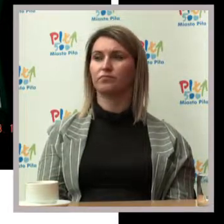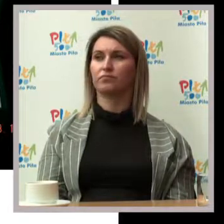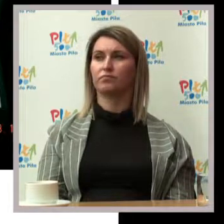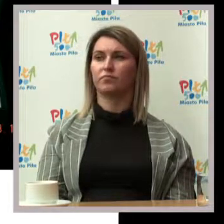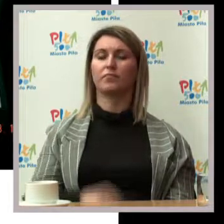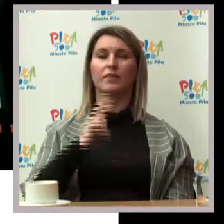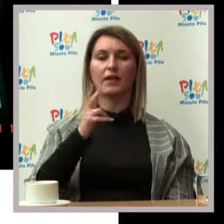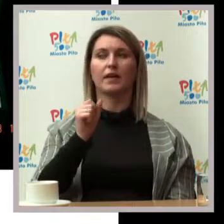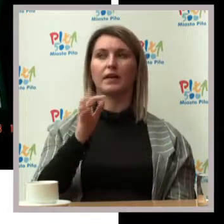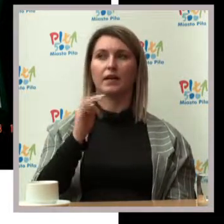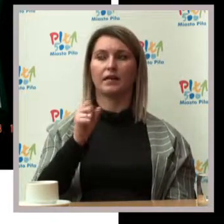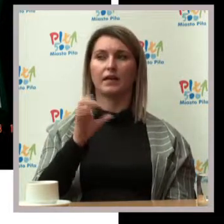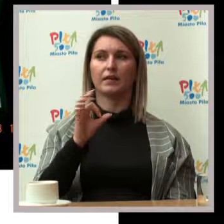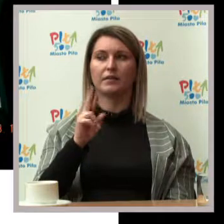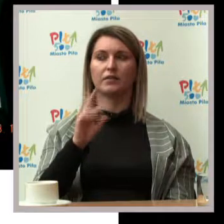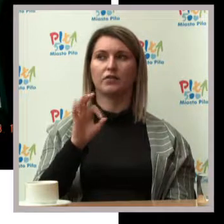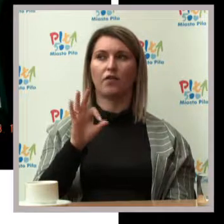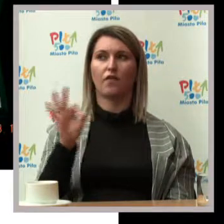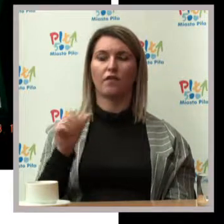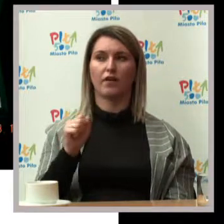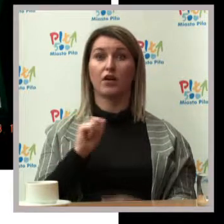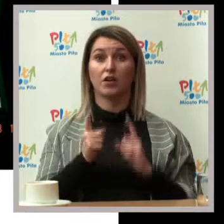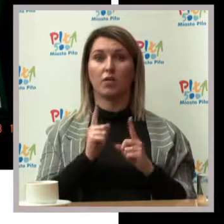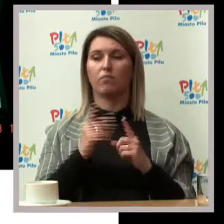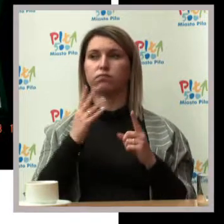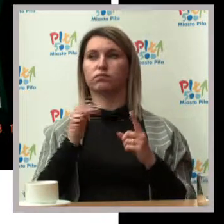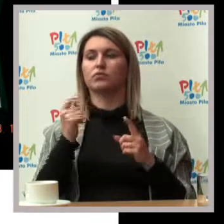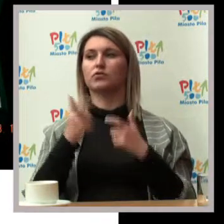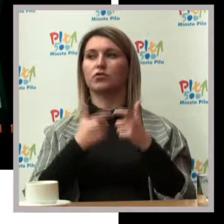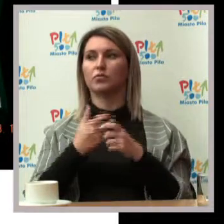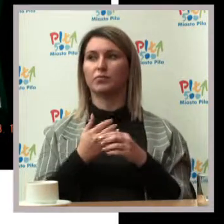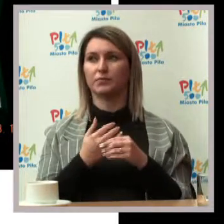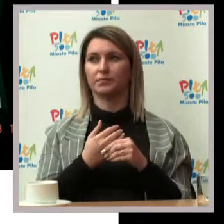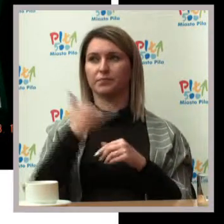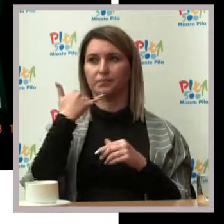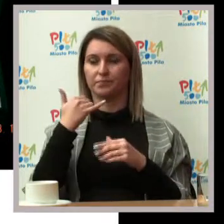terenie Piły, w ramach Pilskiego OSI oczywiście.